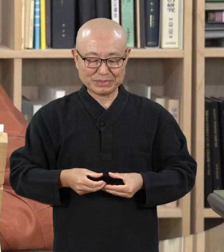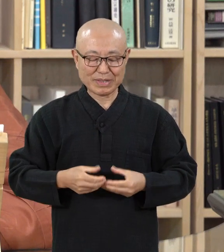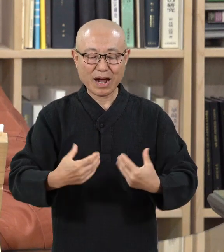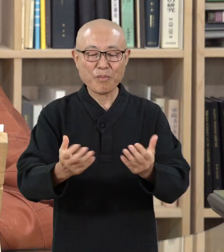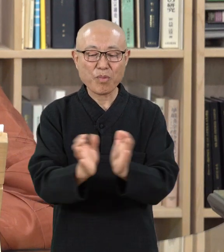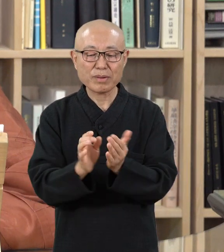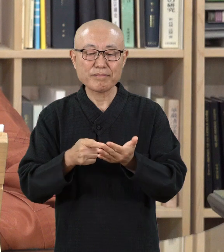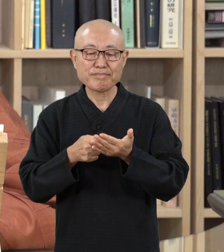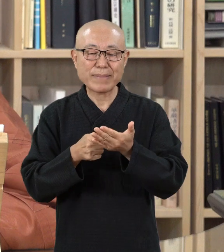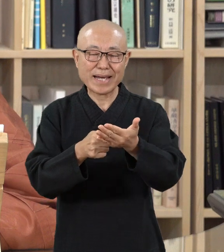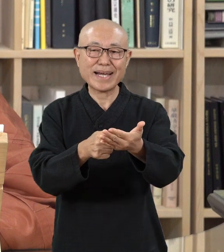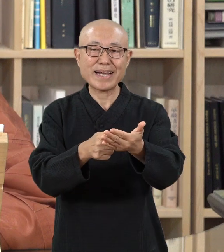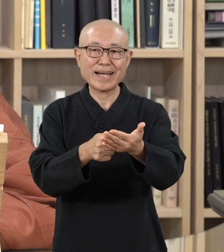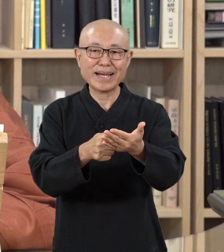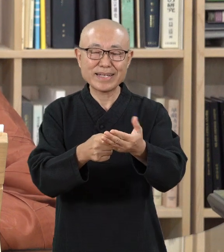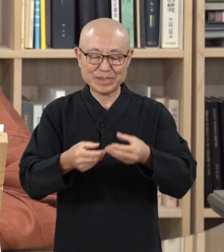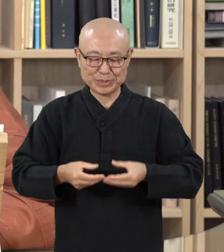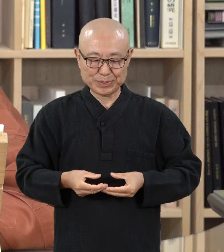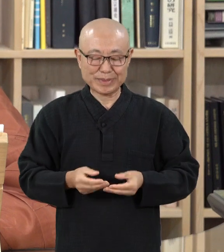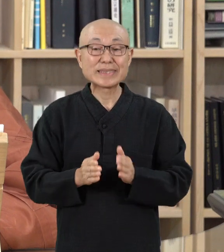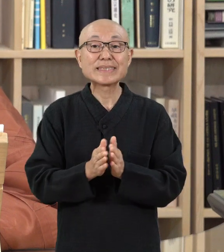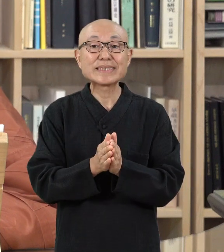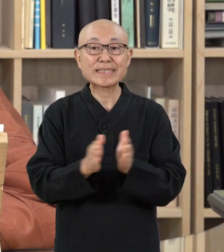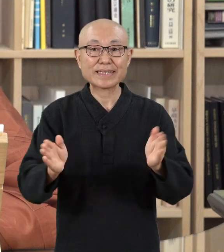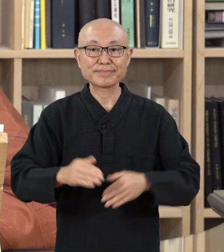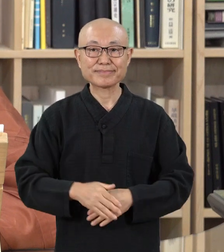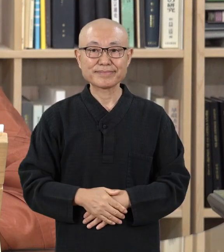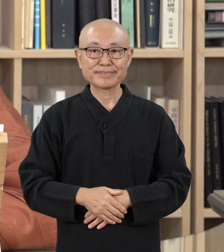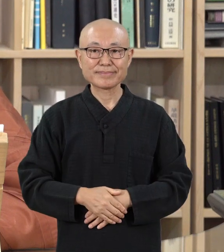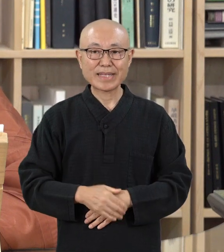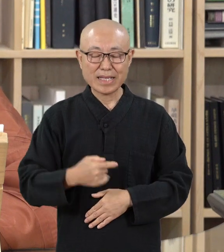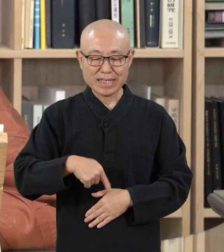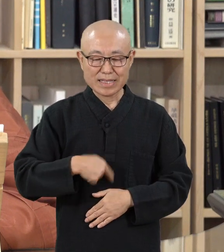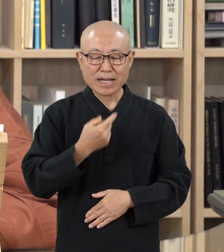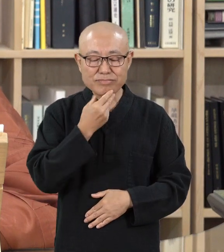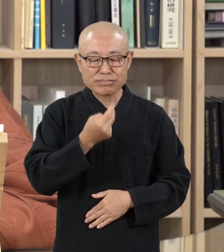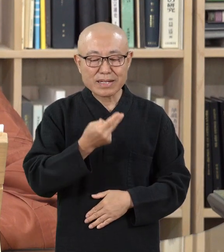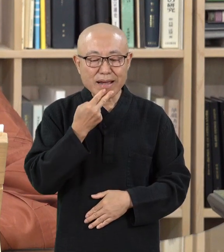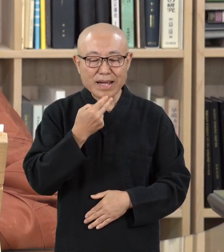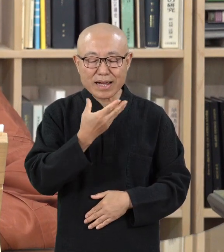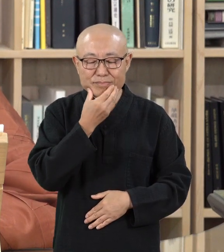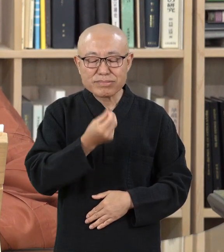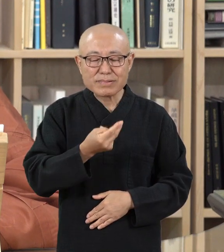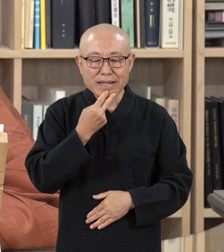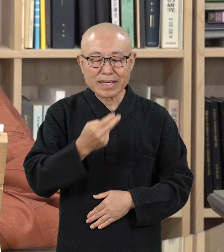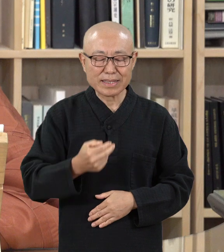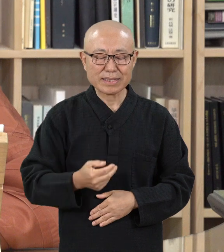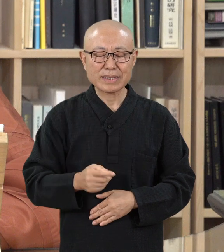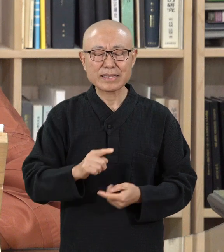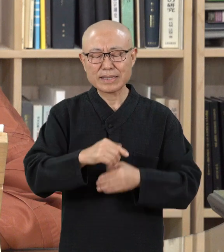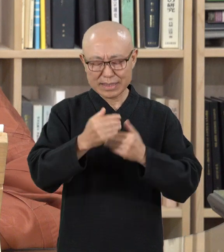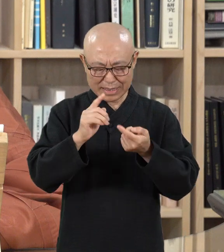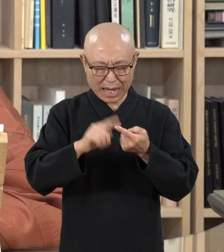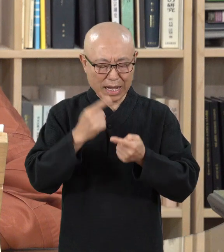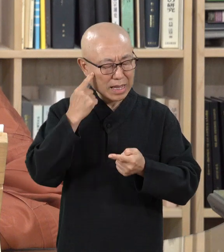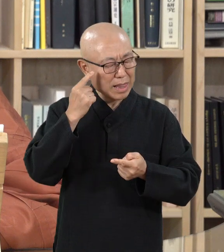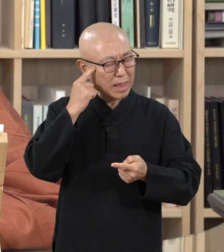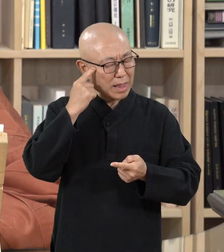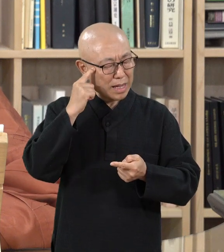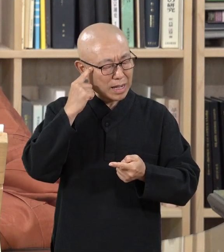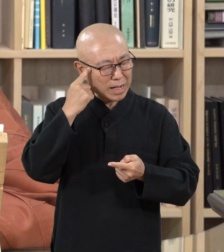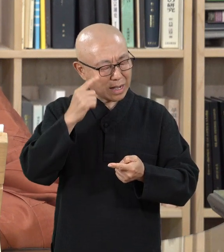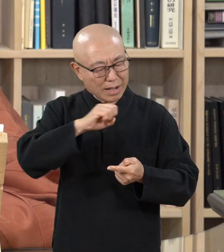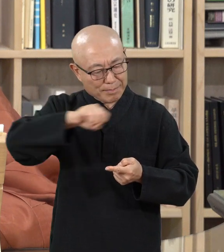들어가서 수행자가 되었습니다. 그래서 본인의 불행한 그런 것을 다 이제 점점 가라앉히고